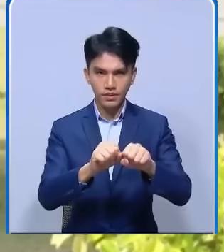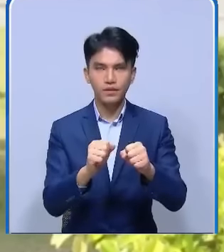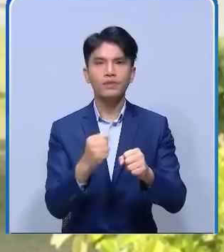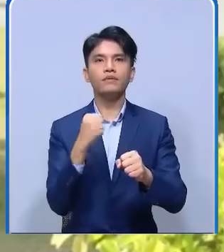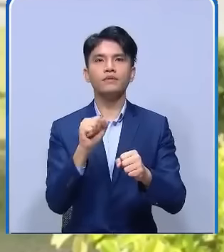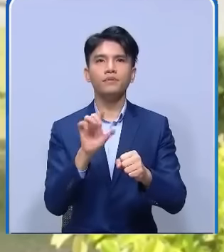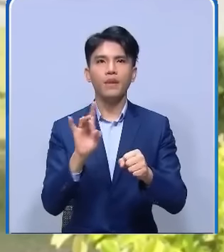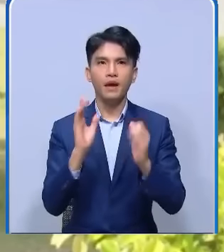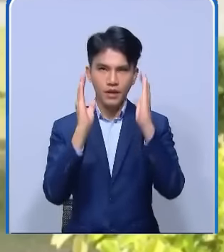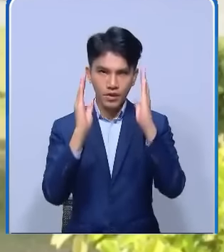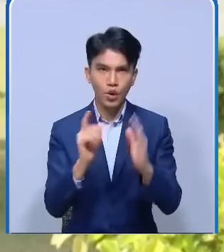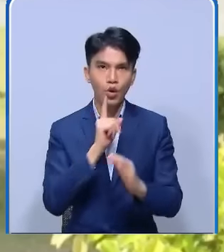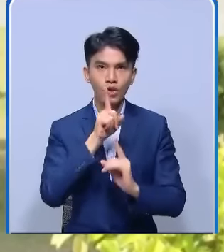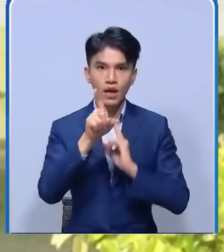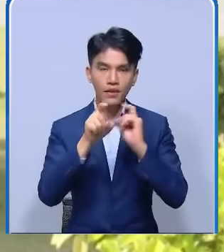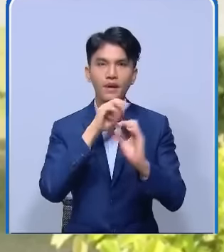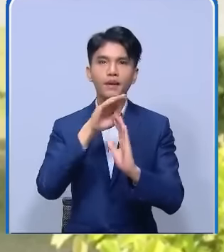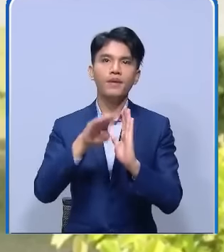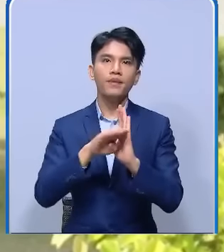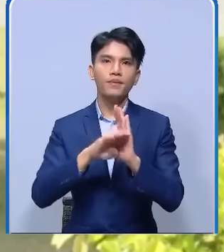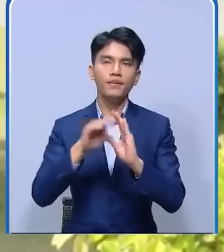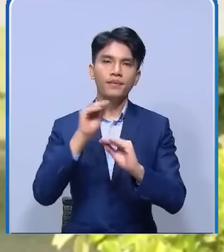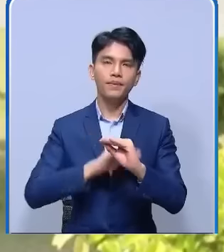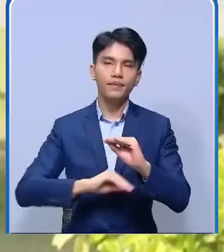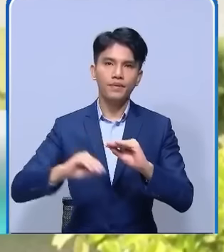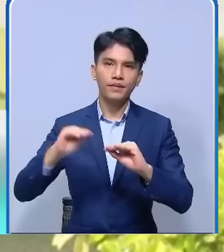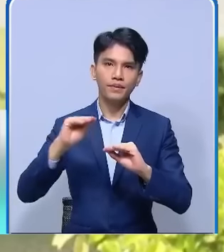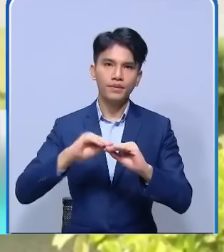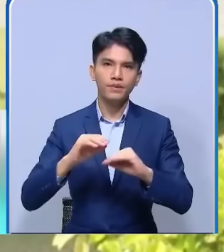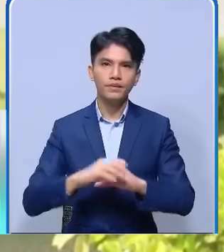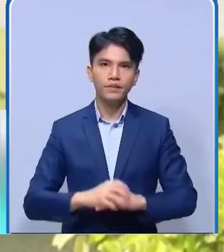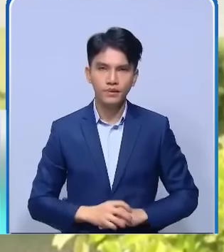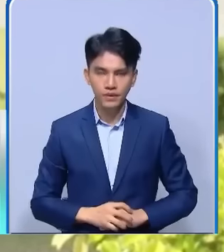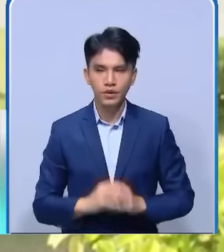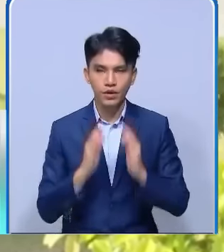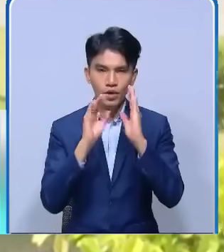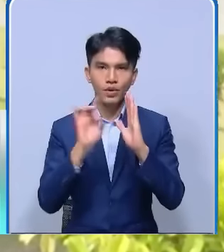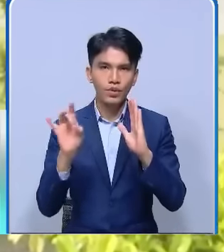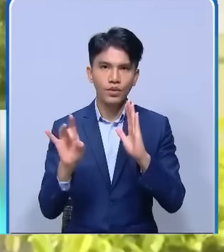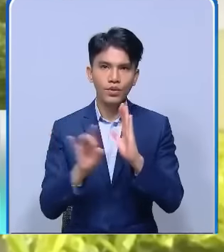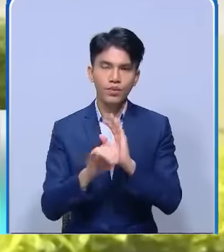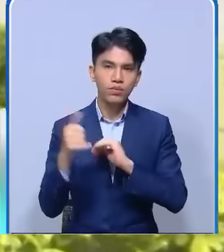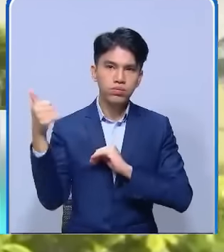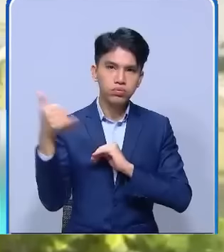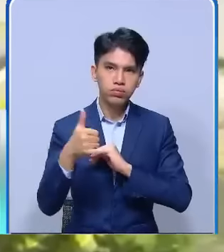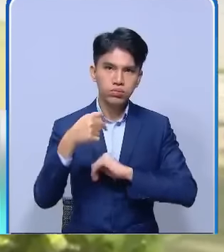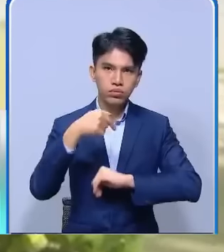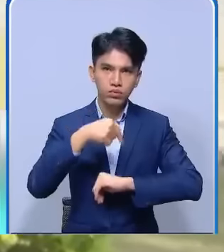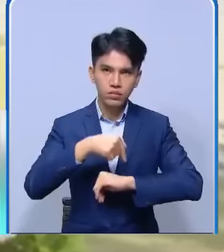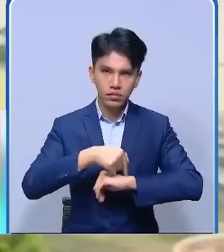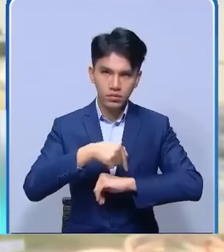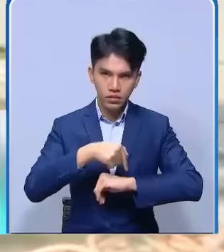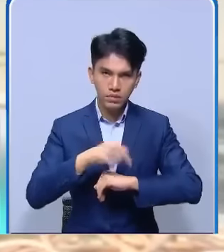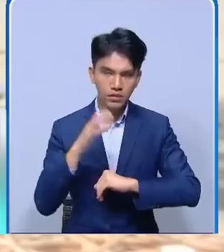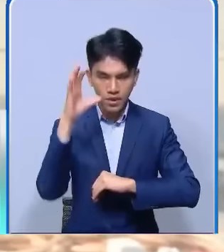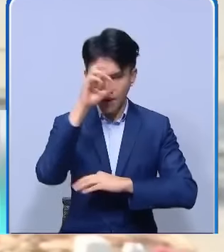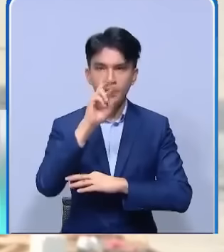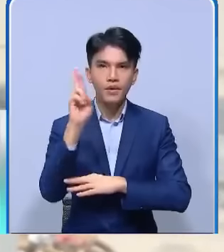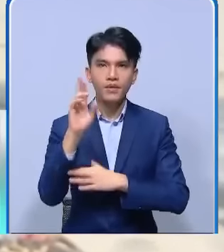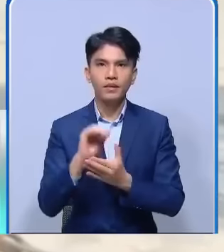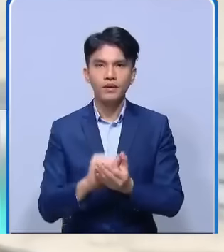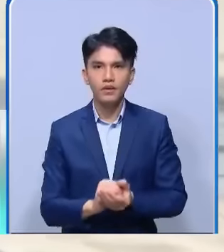คอนมาสอบปากคำที่อาคารนี้นะคะซึ่งบอสคนสุดท้ายนั้นก็มาถึงอาคารนะคะตั้งแต่เวลาประมาณเที่ยงคืนค่ะ